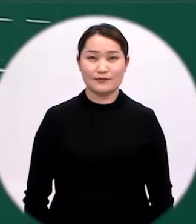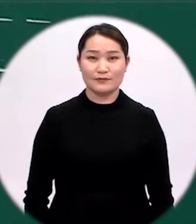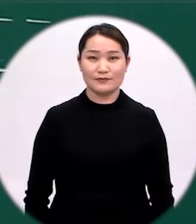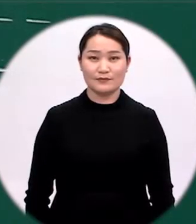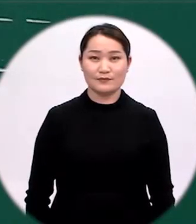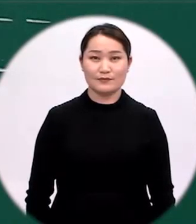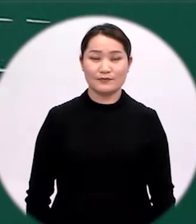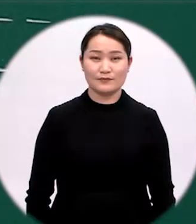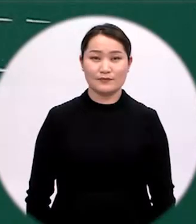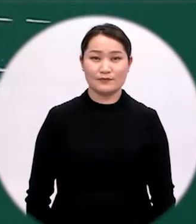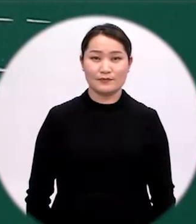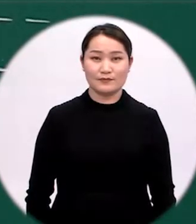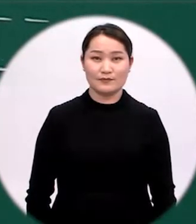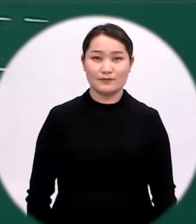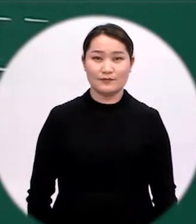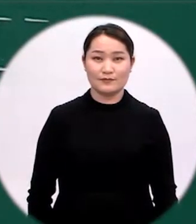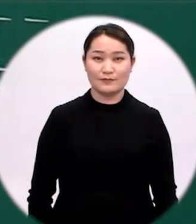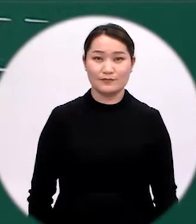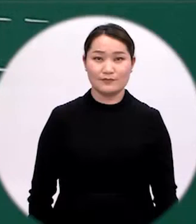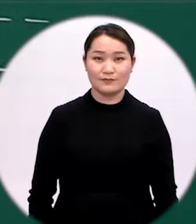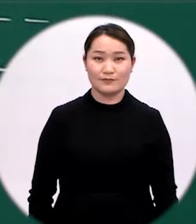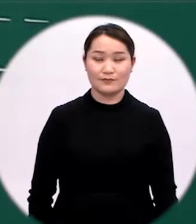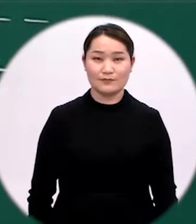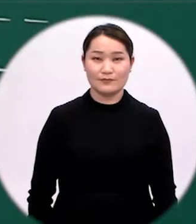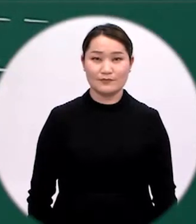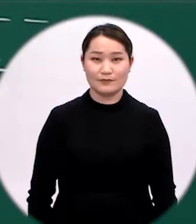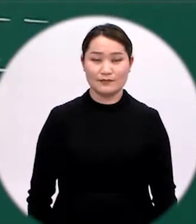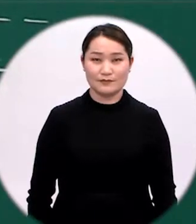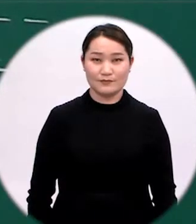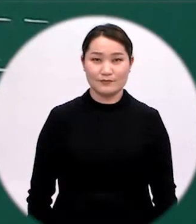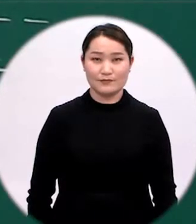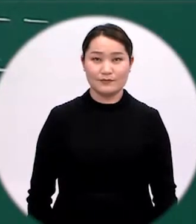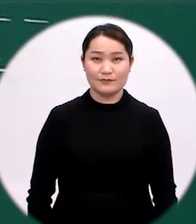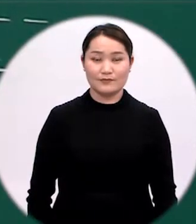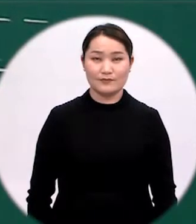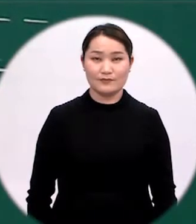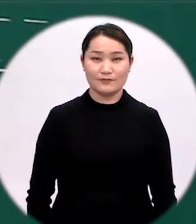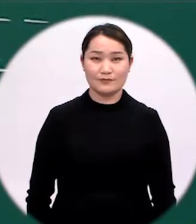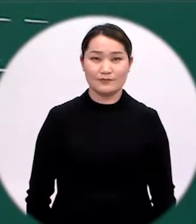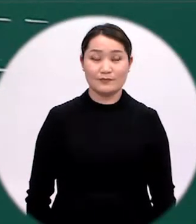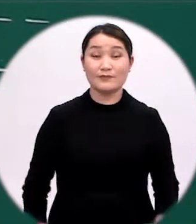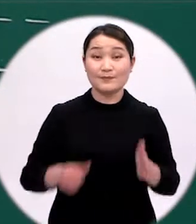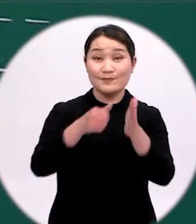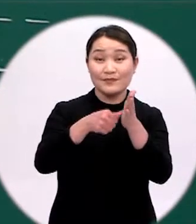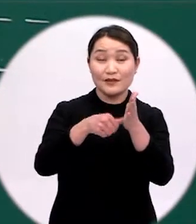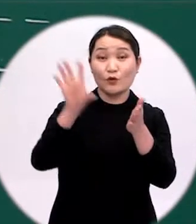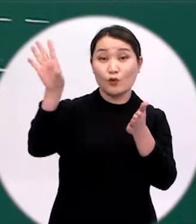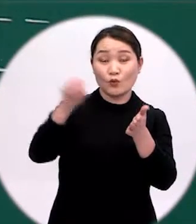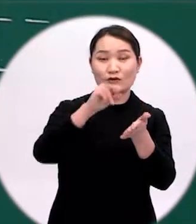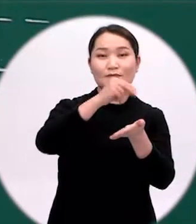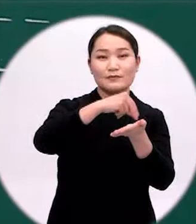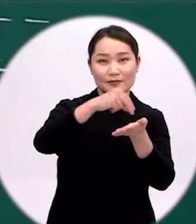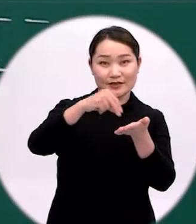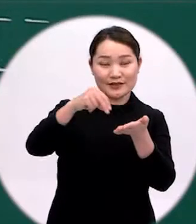зураас том зовн дугуй. За тэмдэгтэй дэвчээрэй.